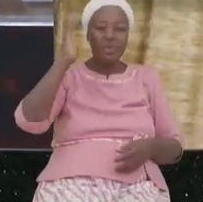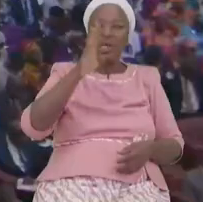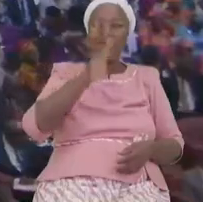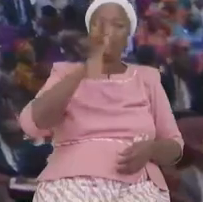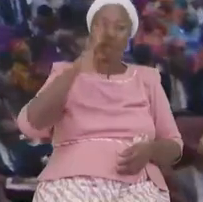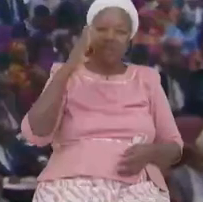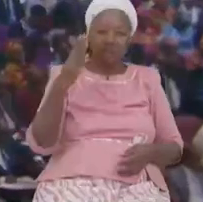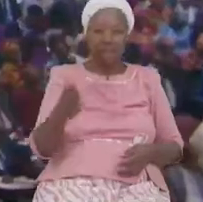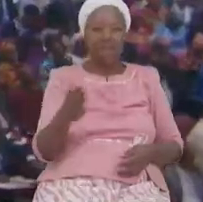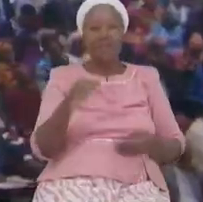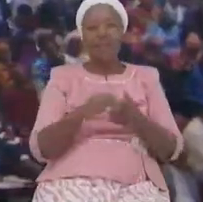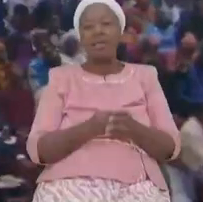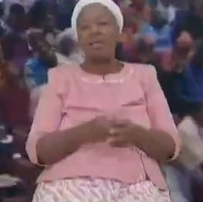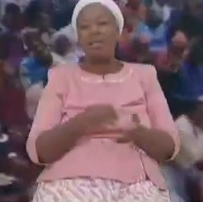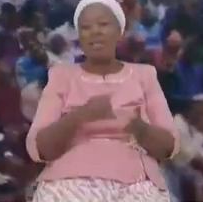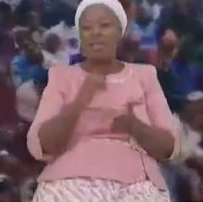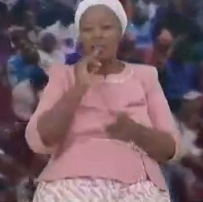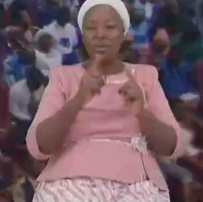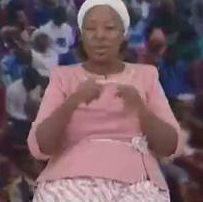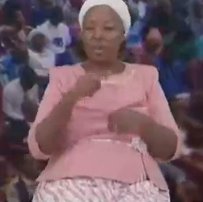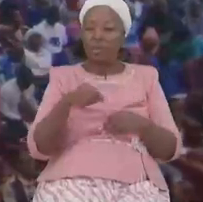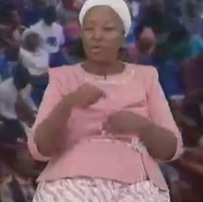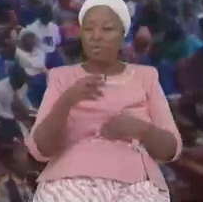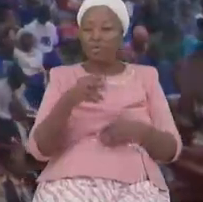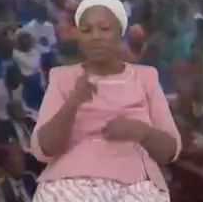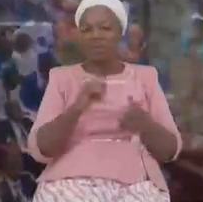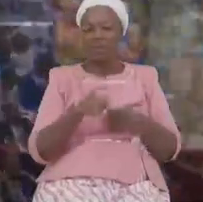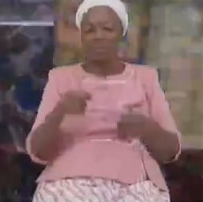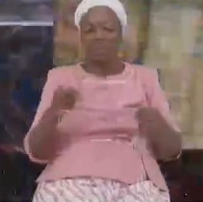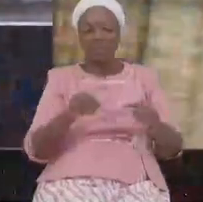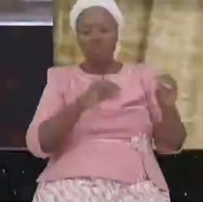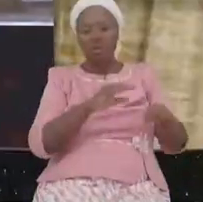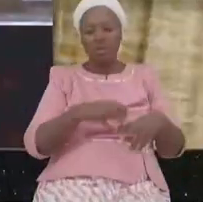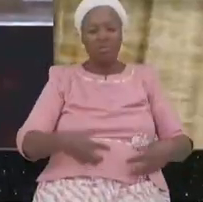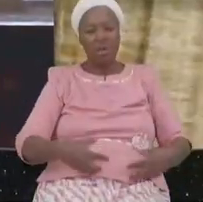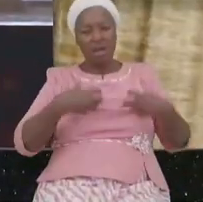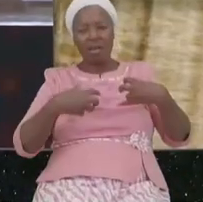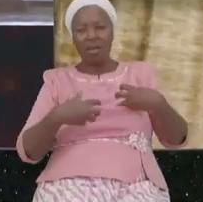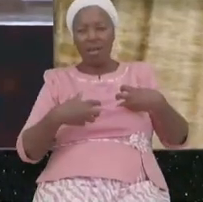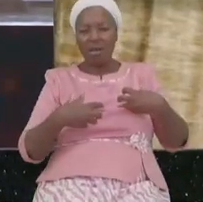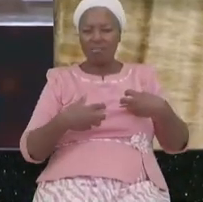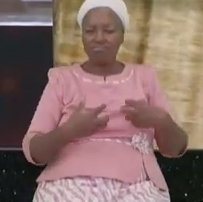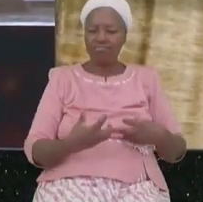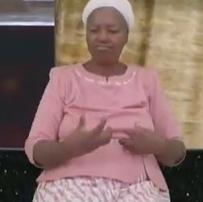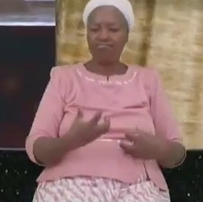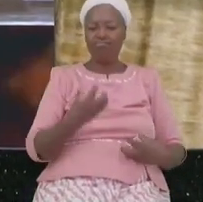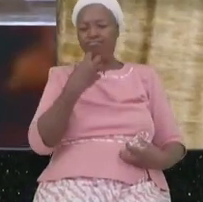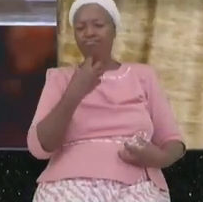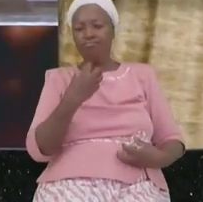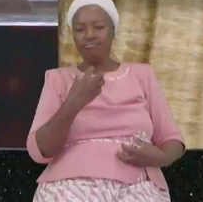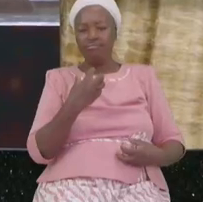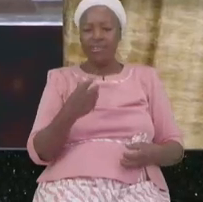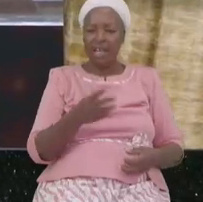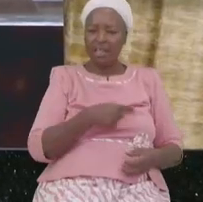Il parle de ceux qui revêtent la colère, la fureur et